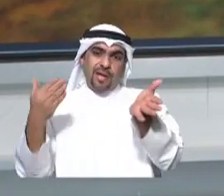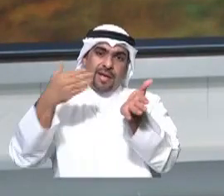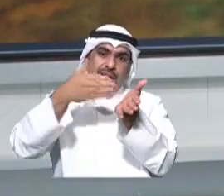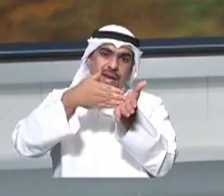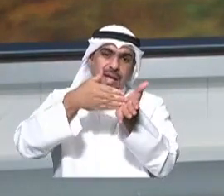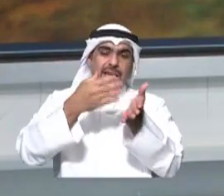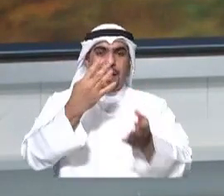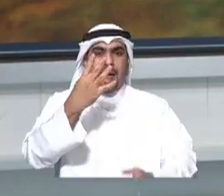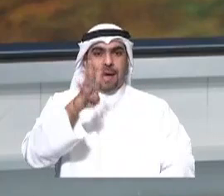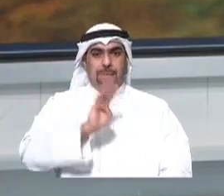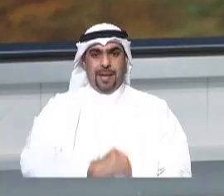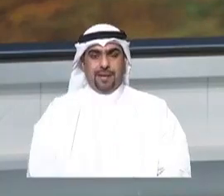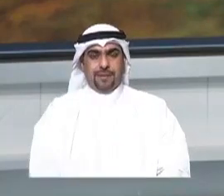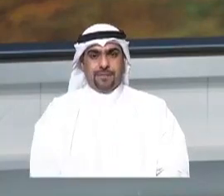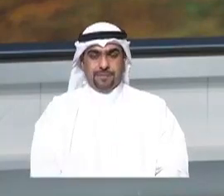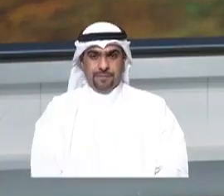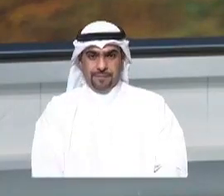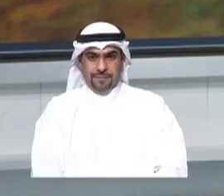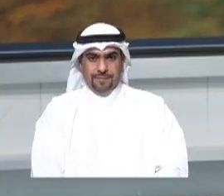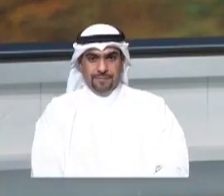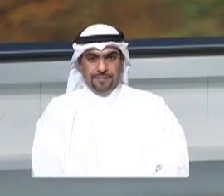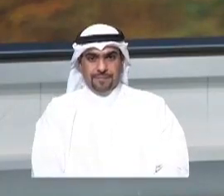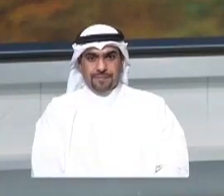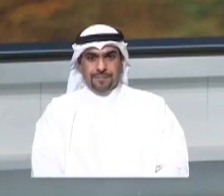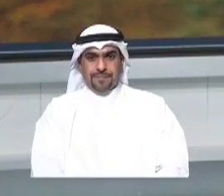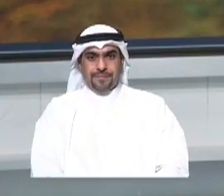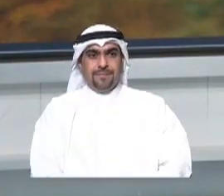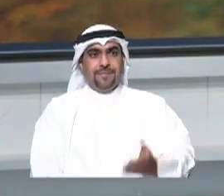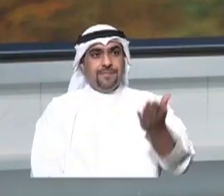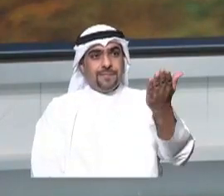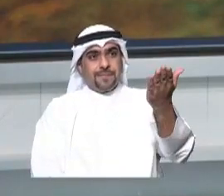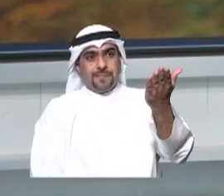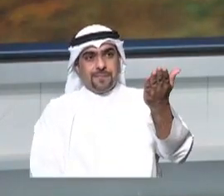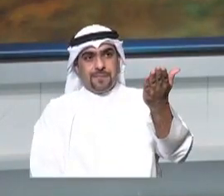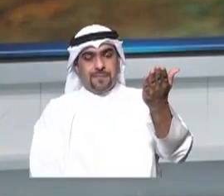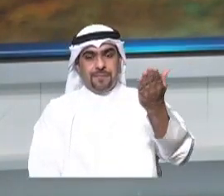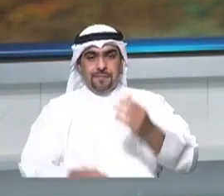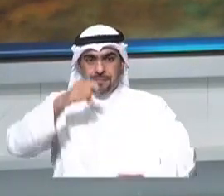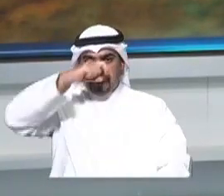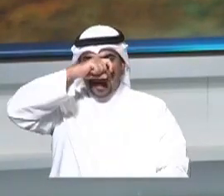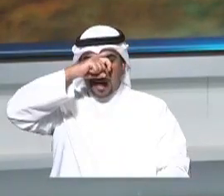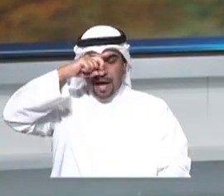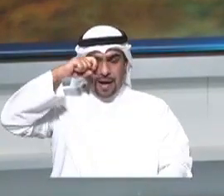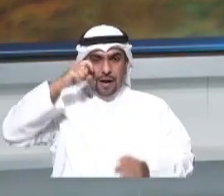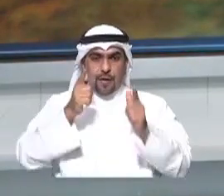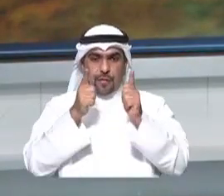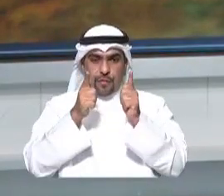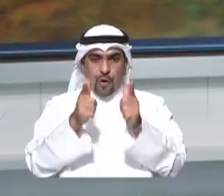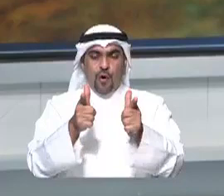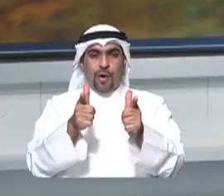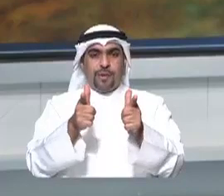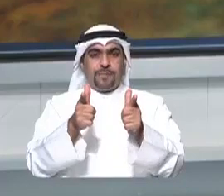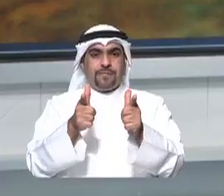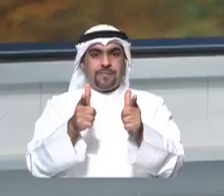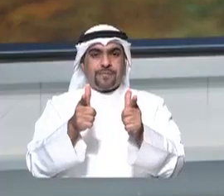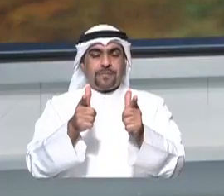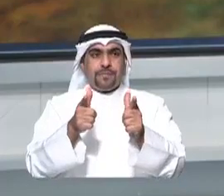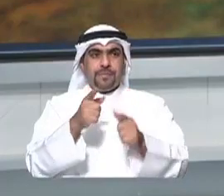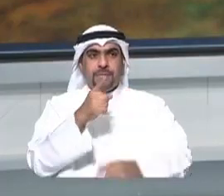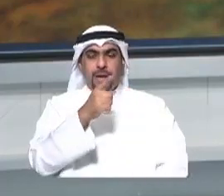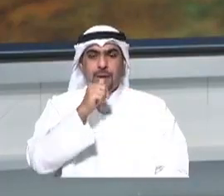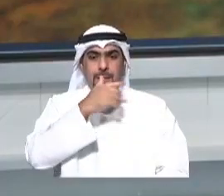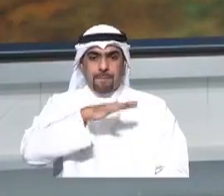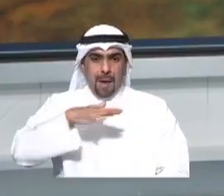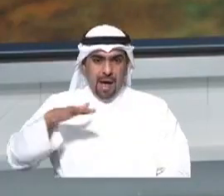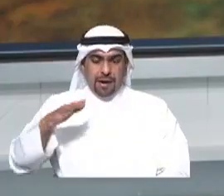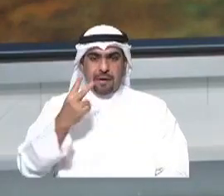بين 12 إلى 40 كم/ساعة. وأيضا أعزائي المشاهدين، درجات الحرارة العظمى متوقع في مساء الغد على المناطق الساحلية ما